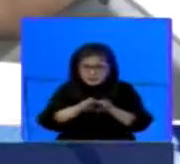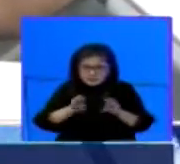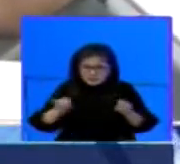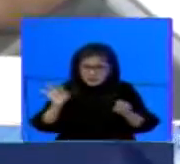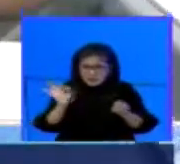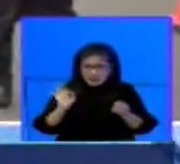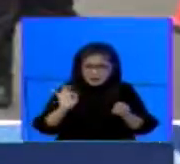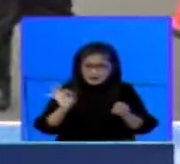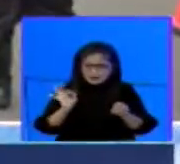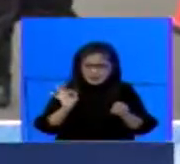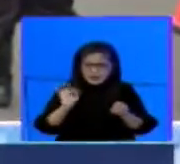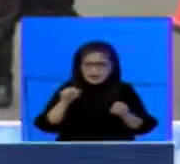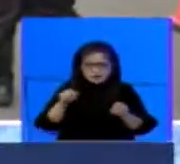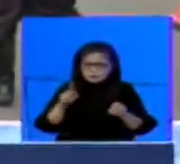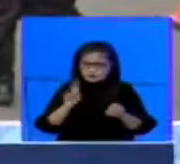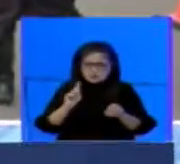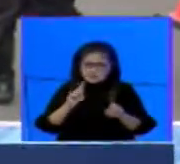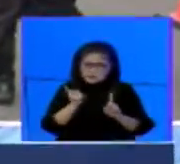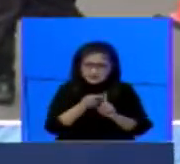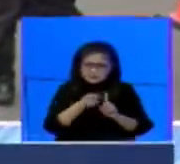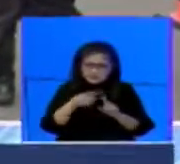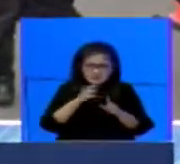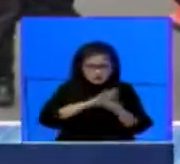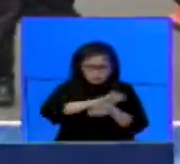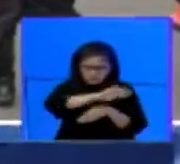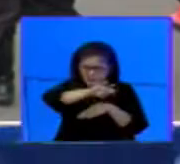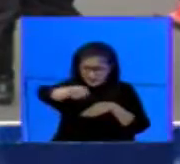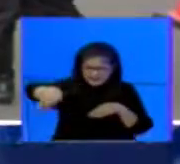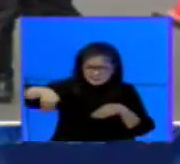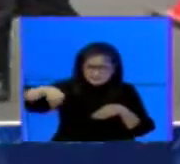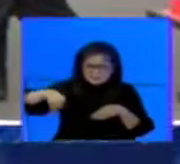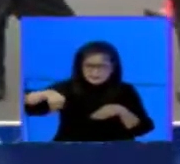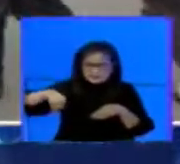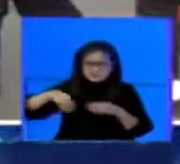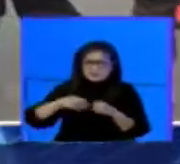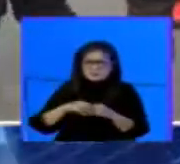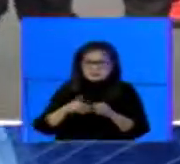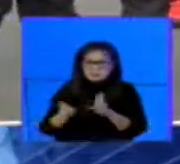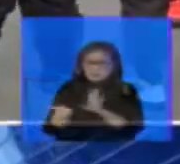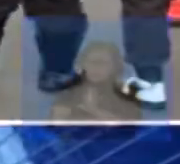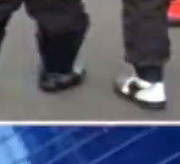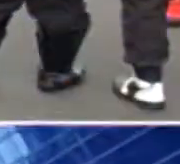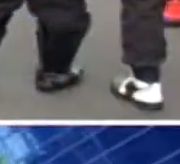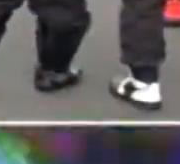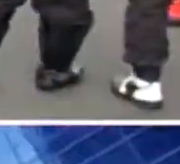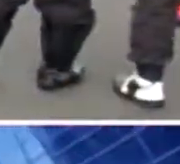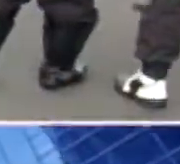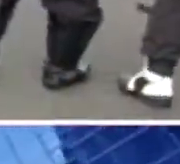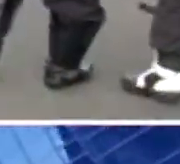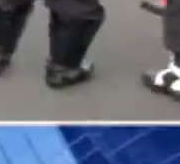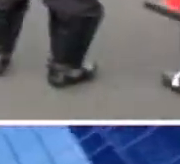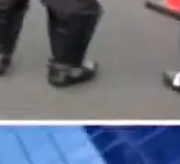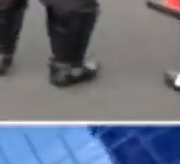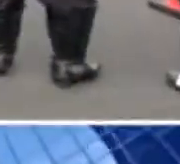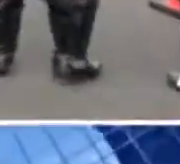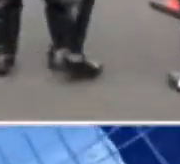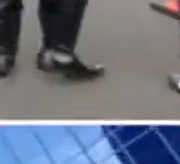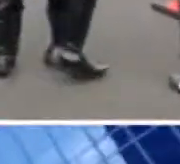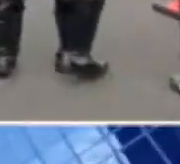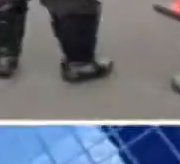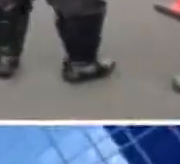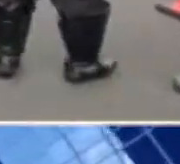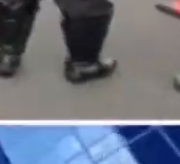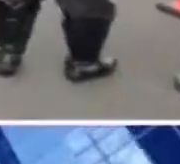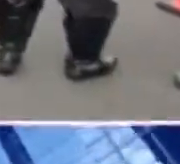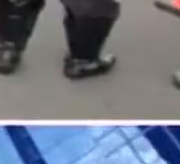makan mereka diminta putar balik dan kembali ke Kabupaten Sidoarjo serta tidak diperkenankan masuk ke kota Surabaya sementara